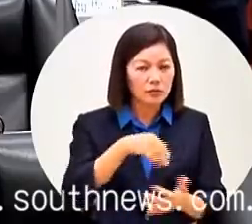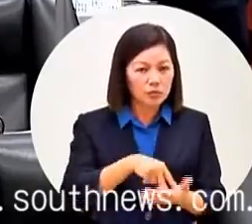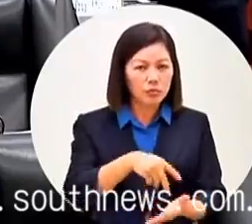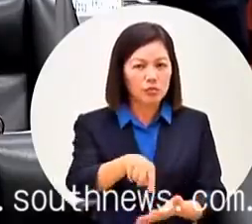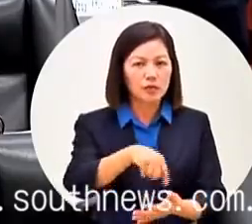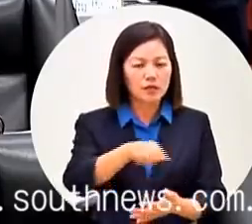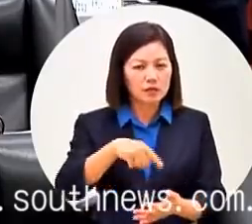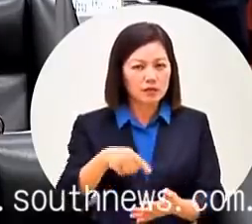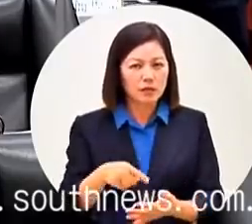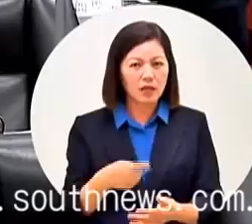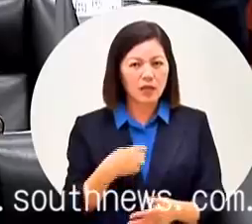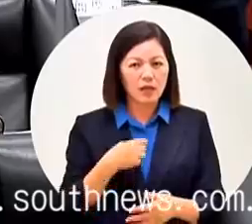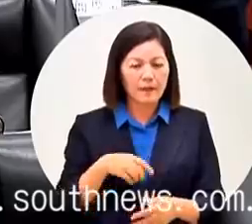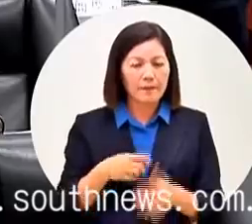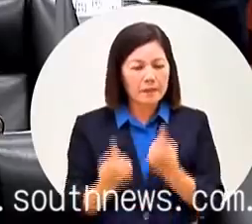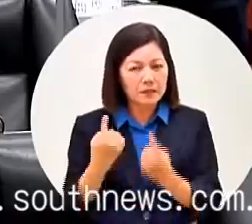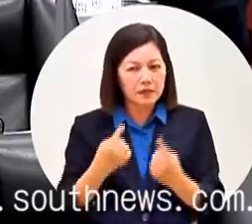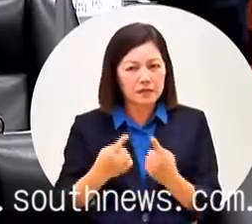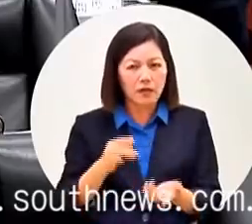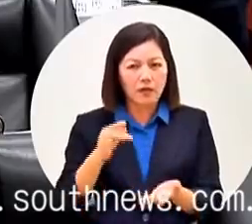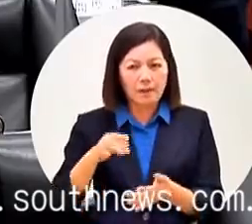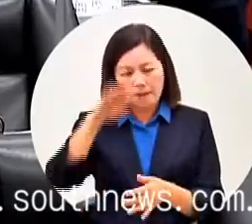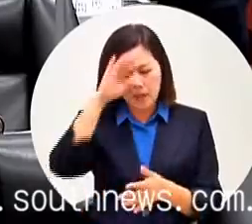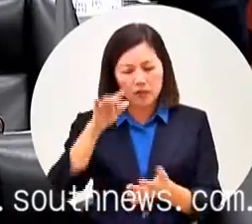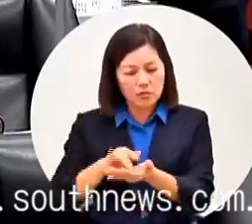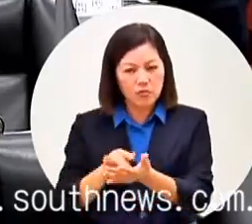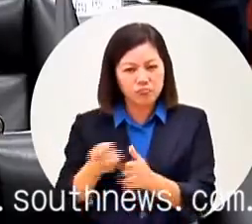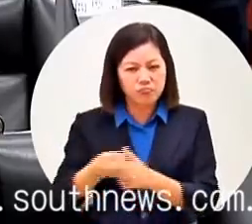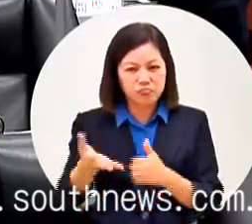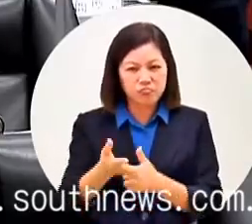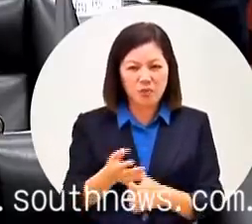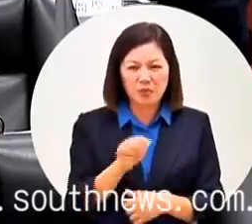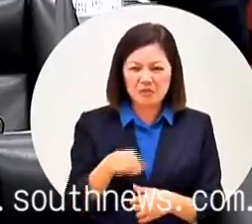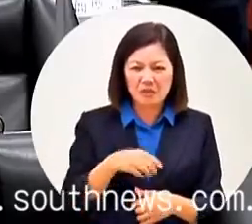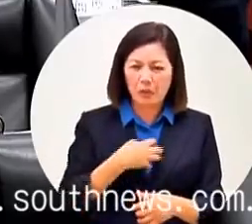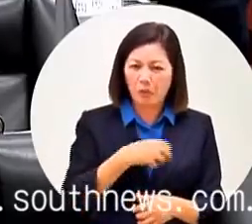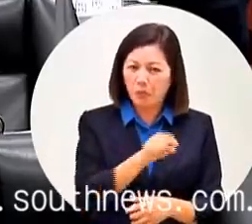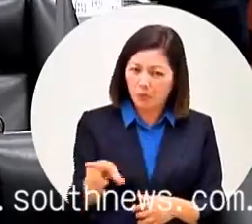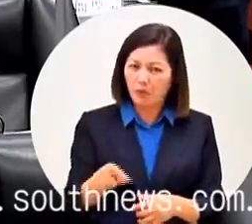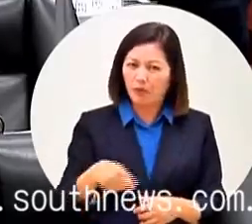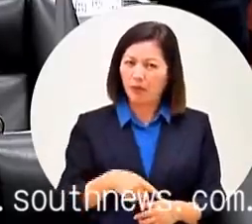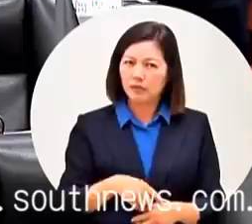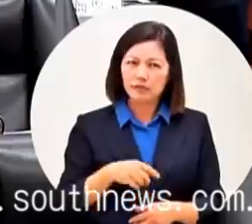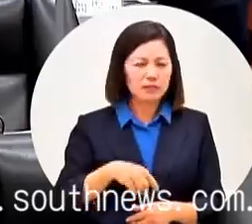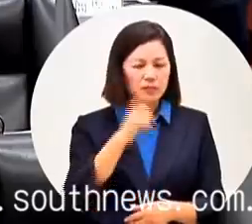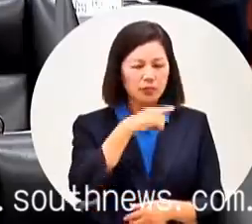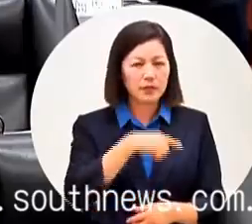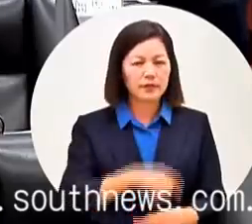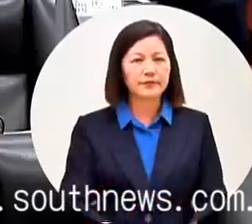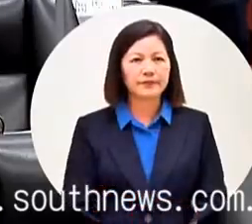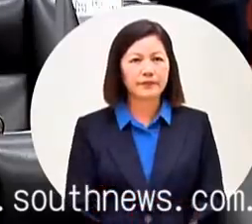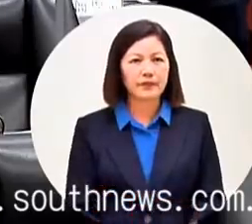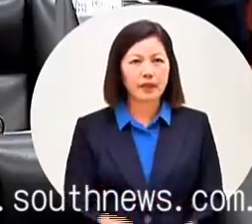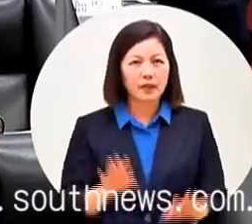一要做什么比喻呢？台湾的民主不能这样子被践踏了。所以今天这几位议员在这边，真的是我